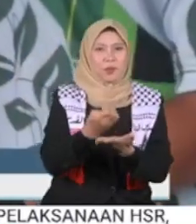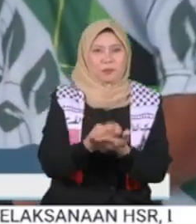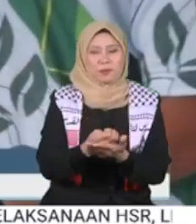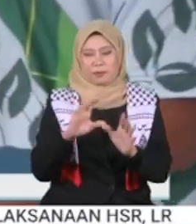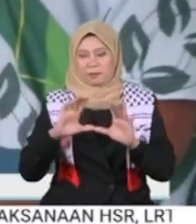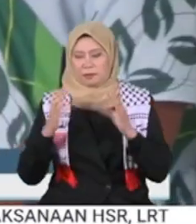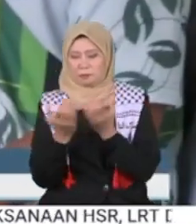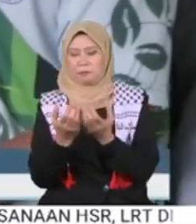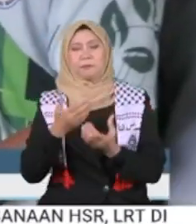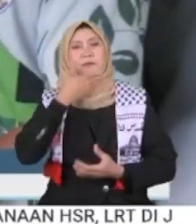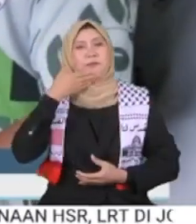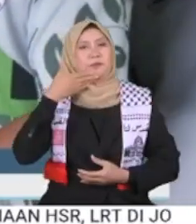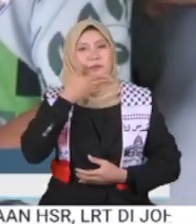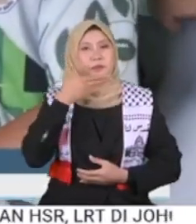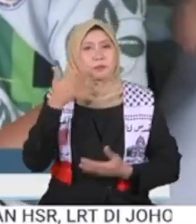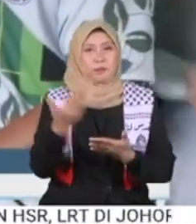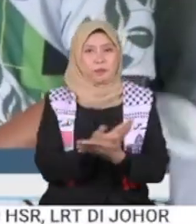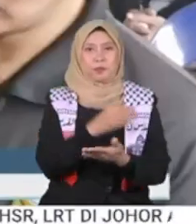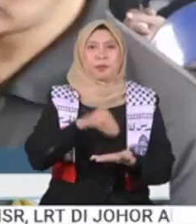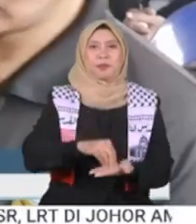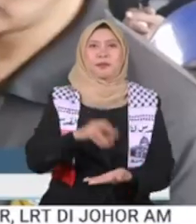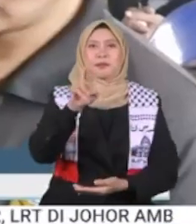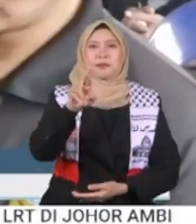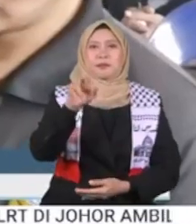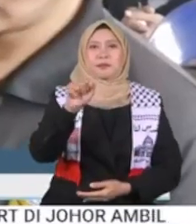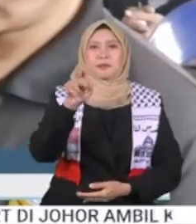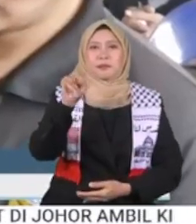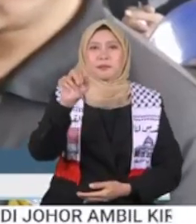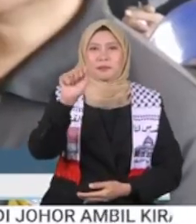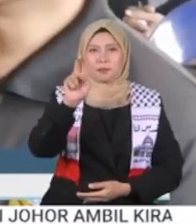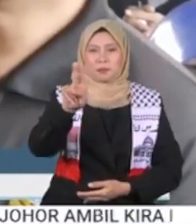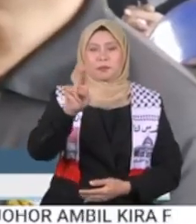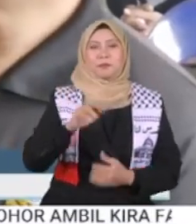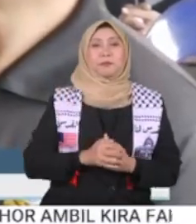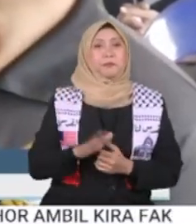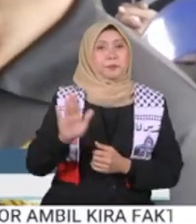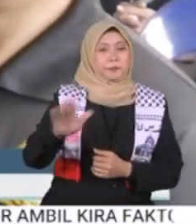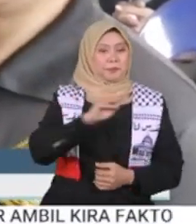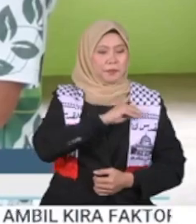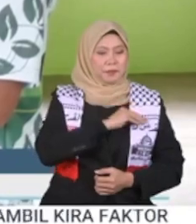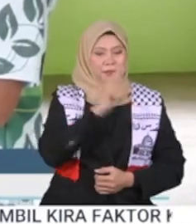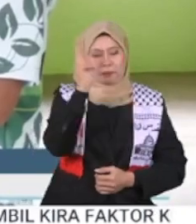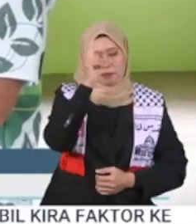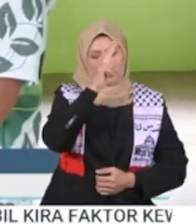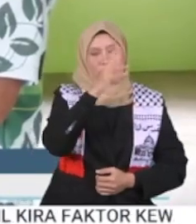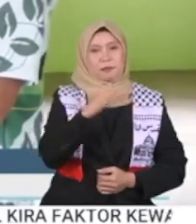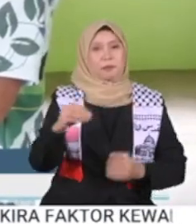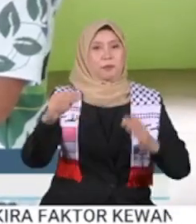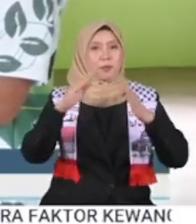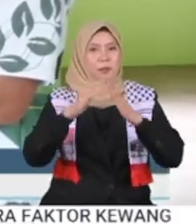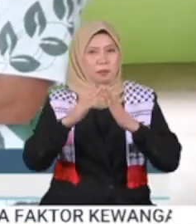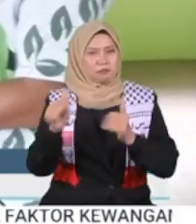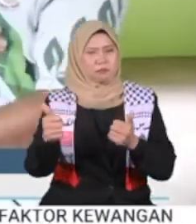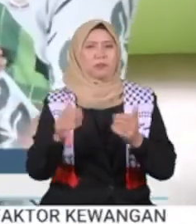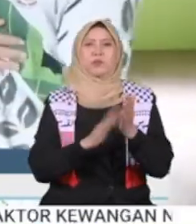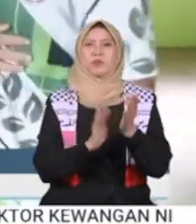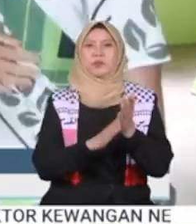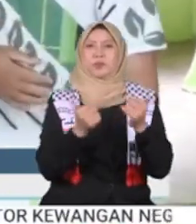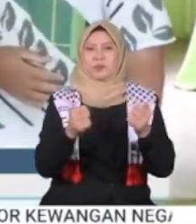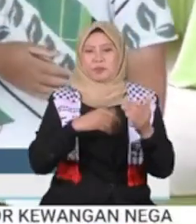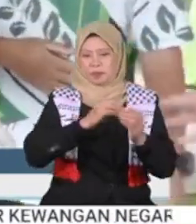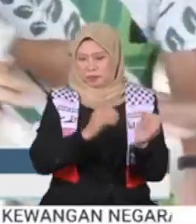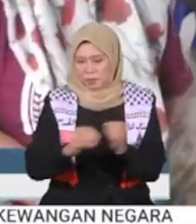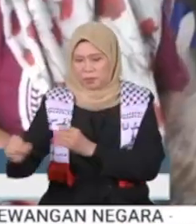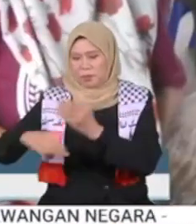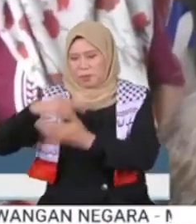Anak Muda Kampung Lobo baru di Ranau Datuk Dr joakim yang juga menteri kerajaan tempatan dan Perumahan memuji penganjuran